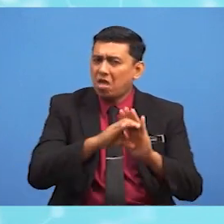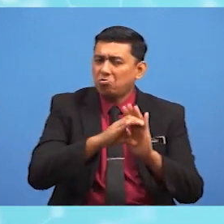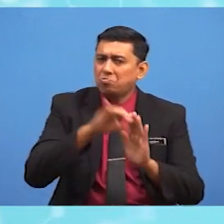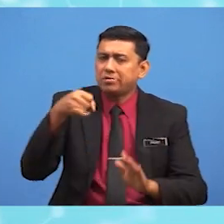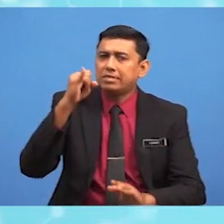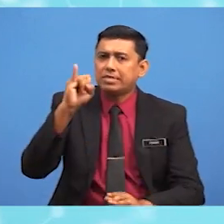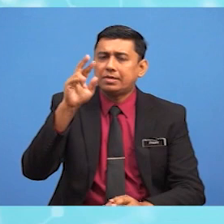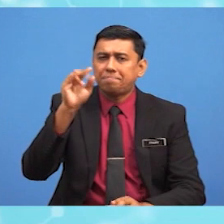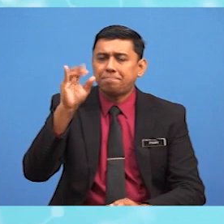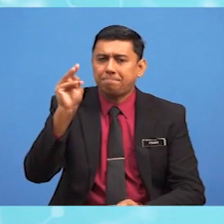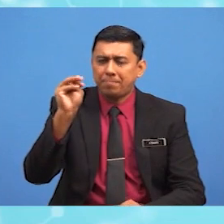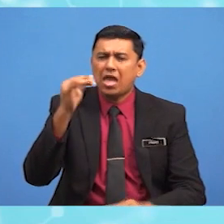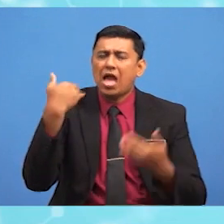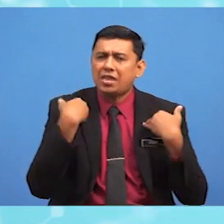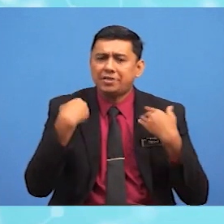di sekeliling kita.